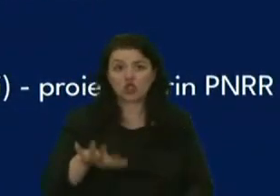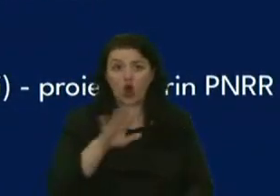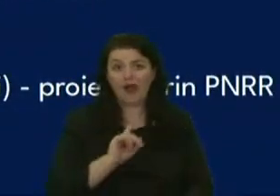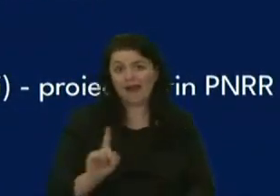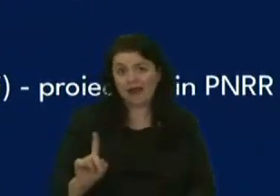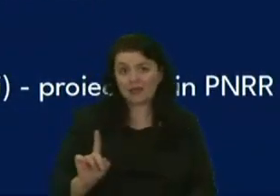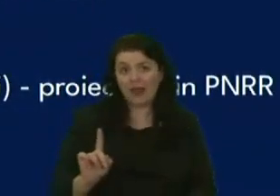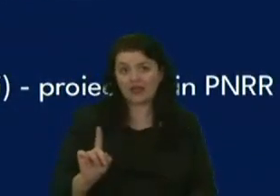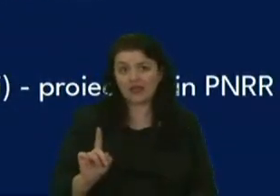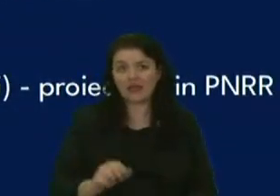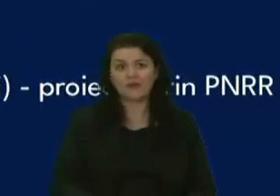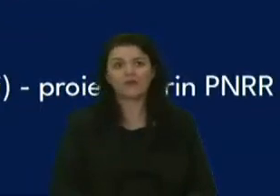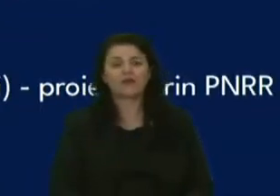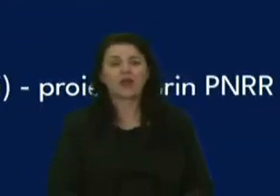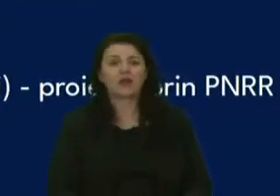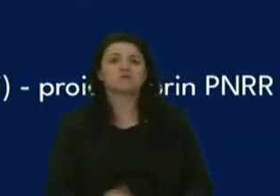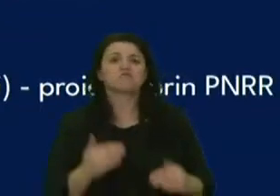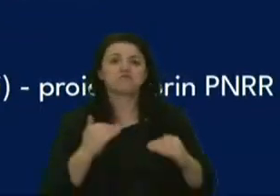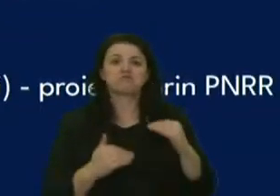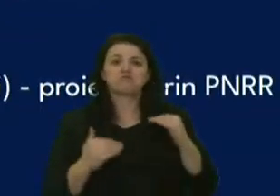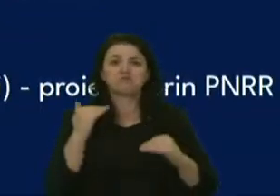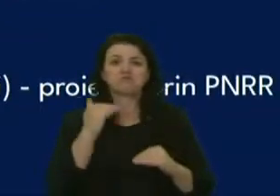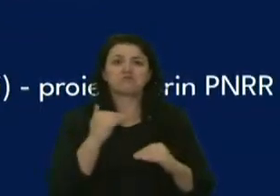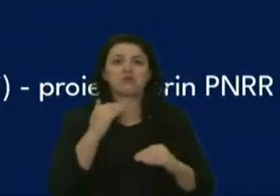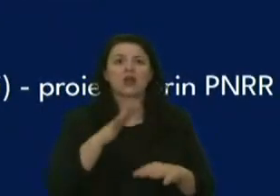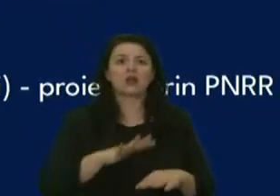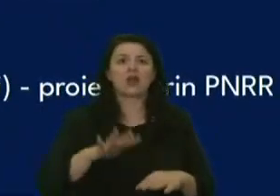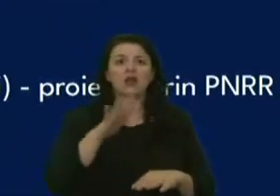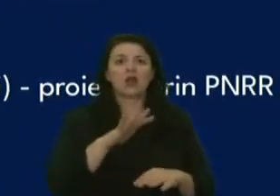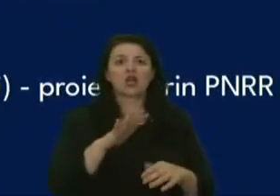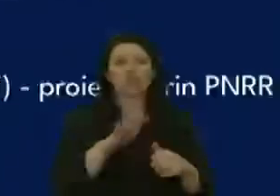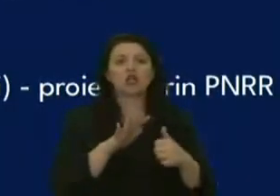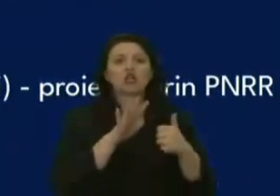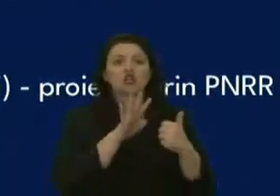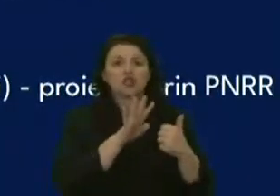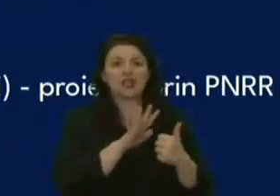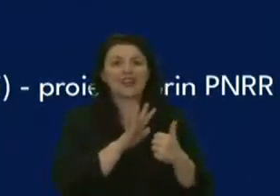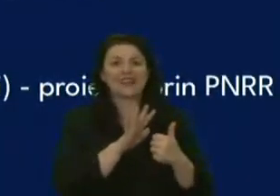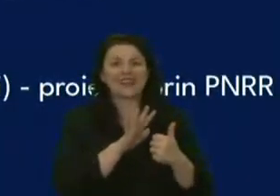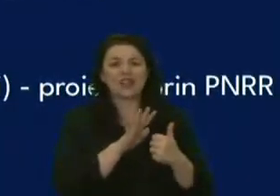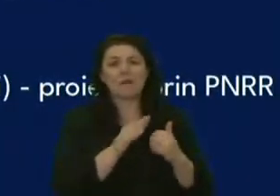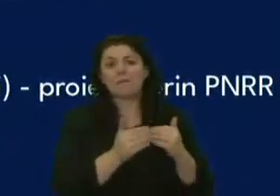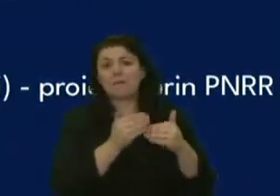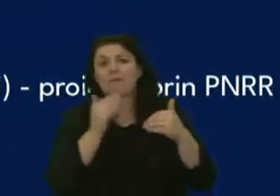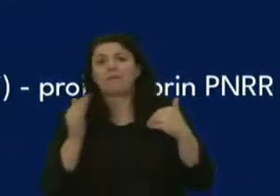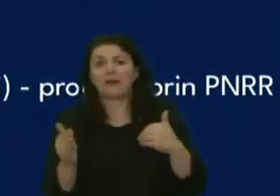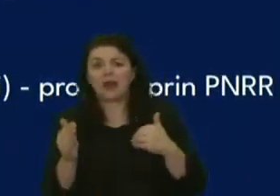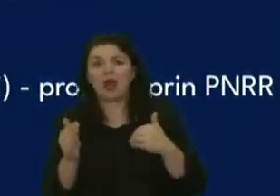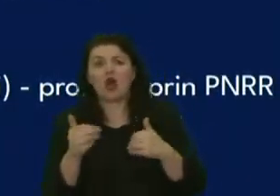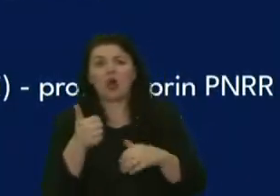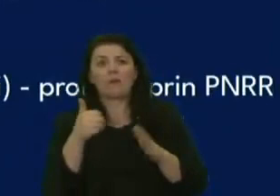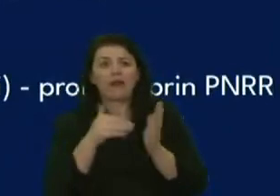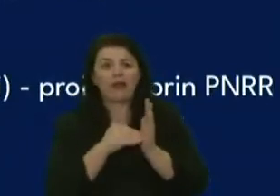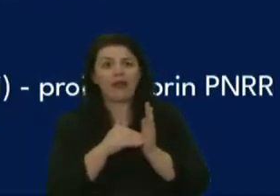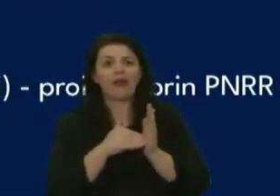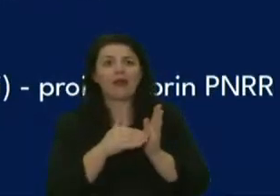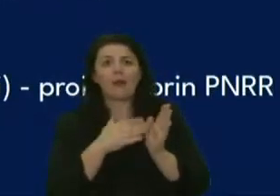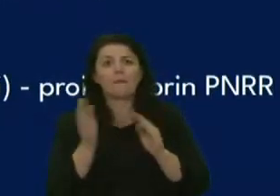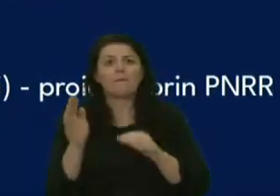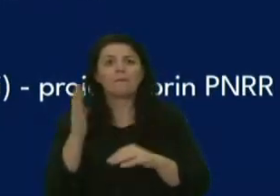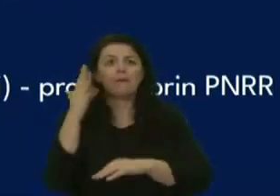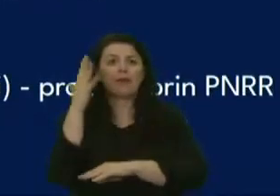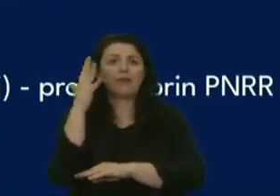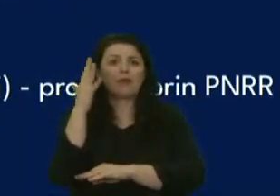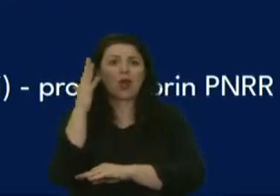respectivă suprafața de piste bezi pentru biciclete de la 636 m p la 1705 m p plantare